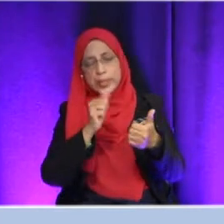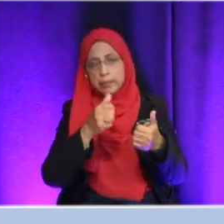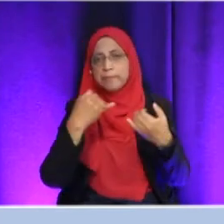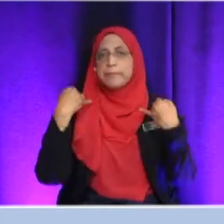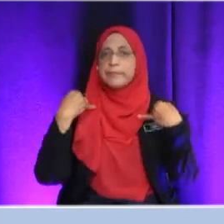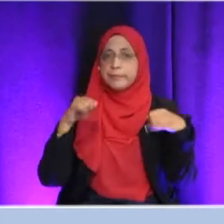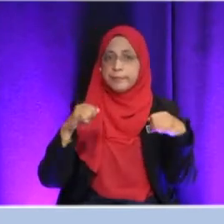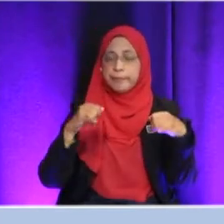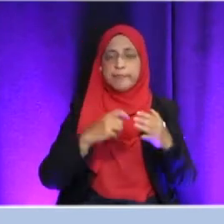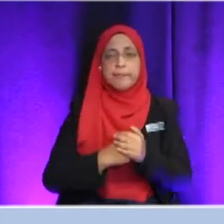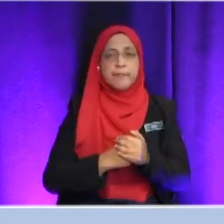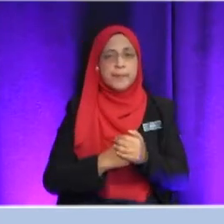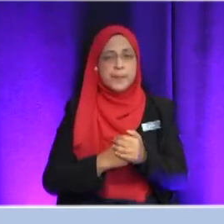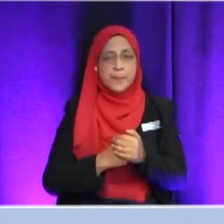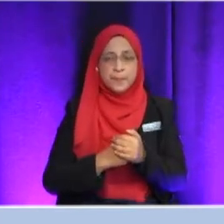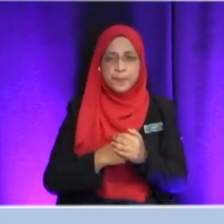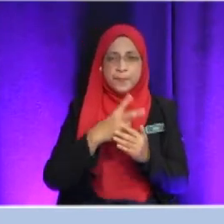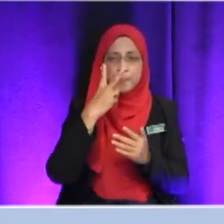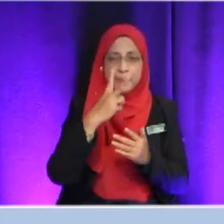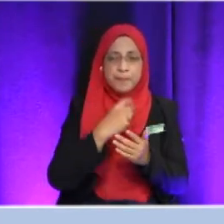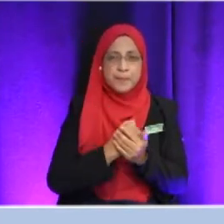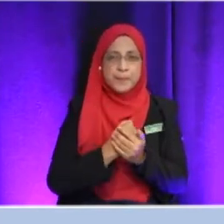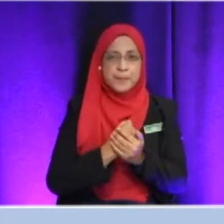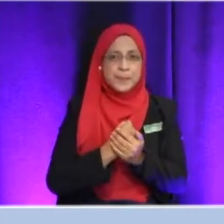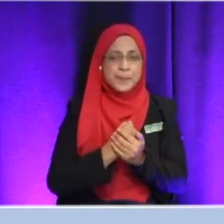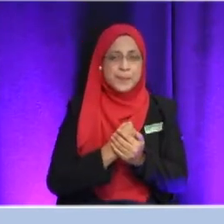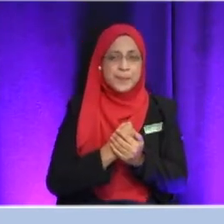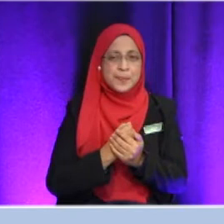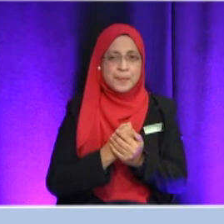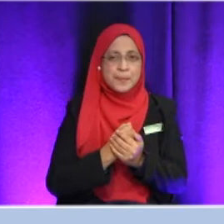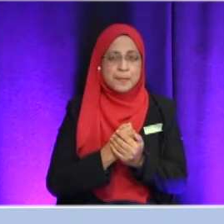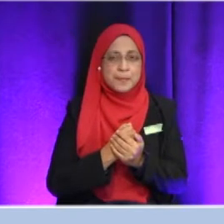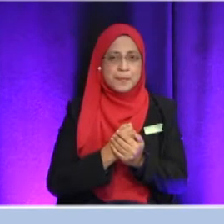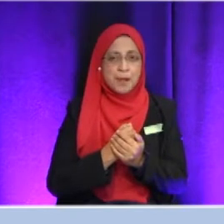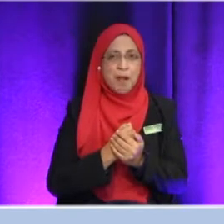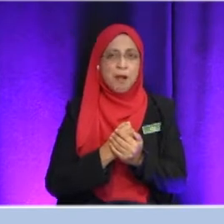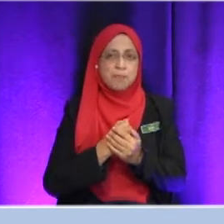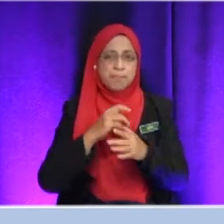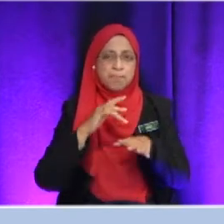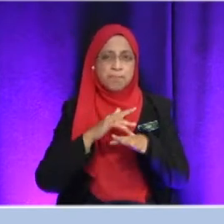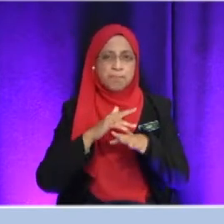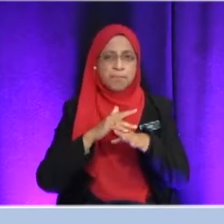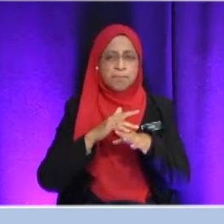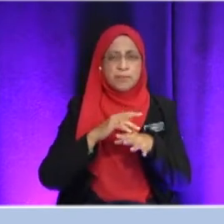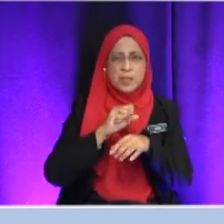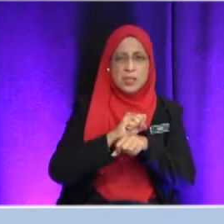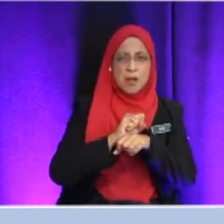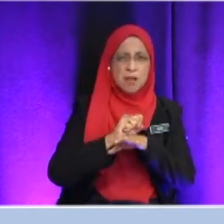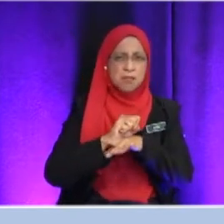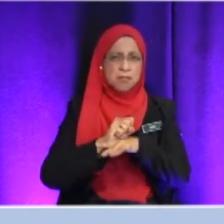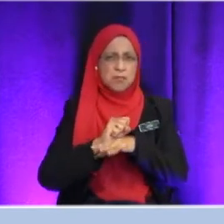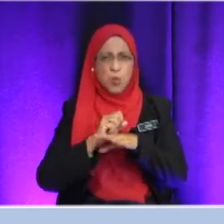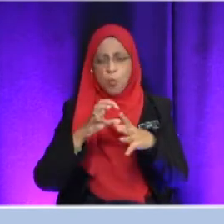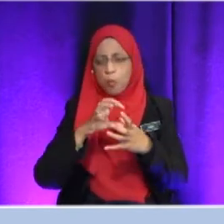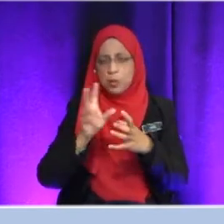nomor dua nah Tengok nih serangga kalau